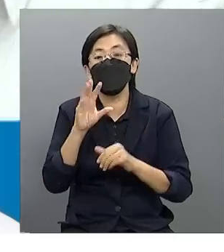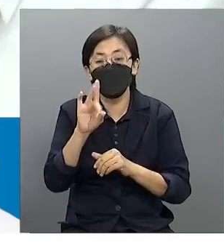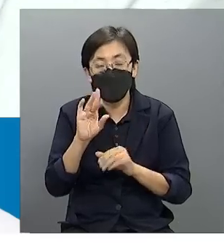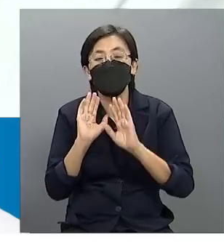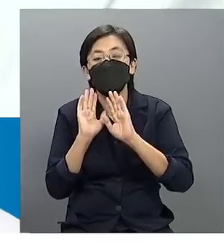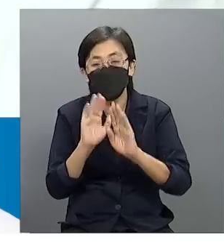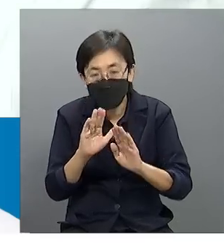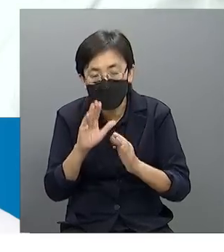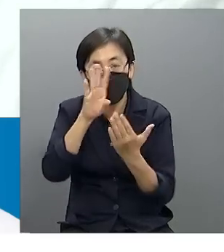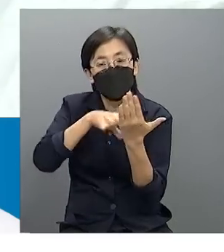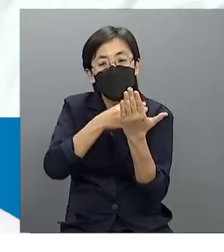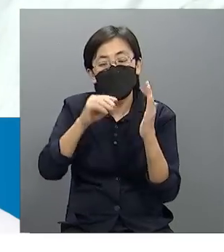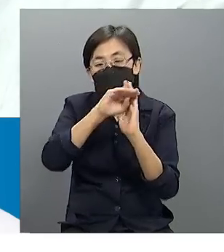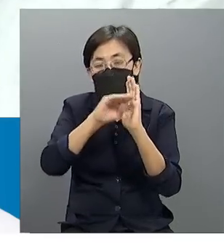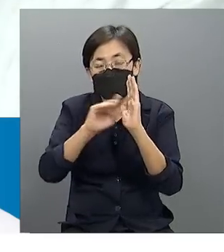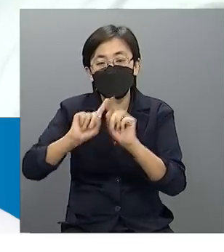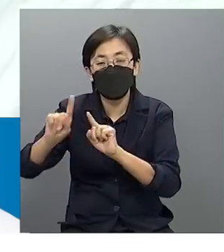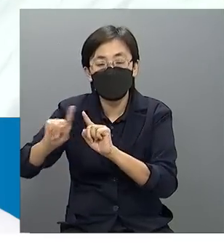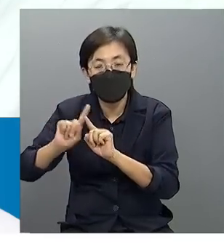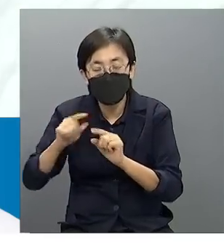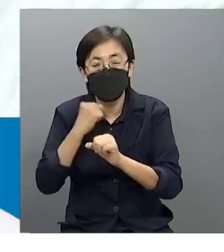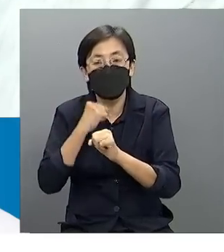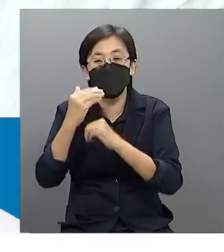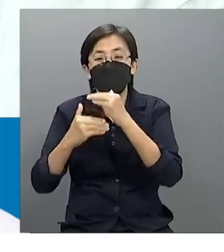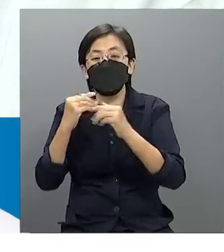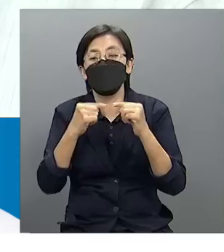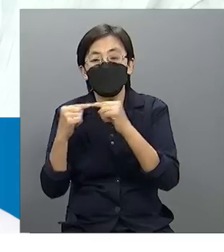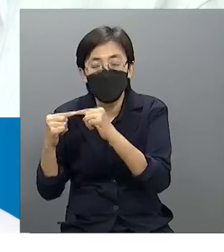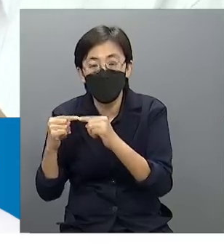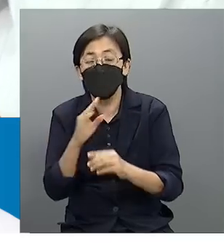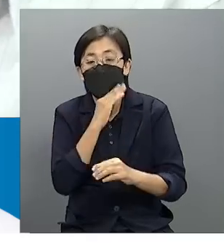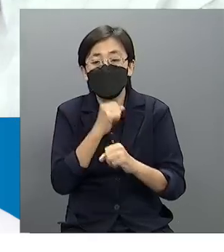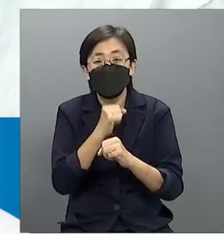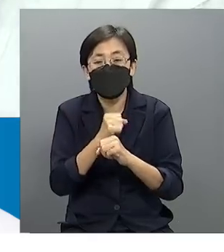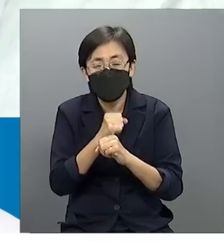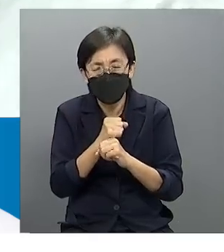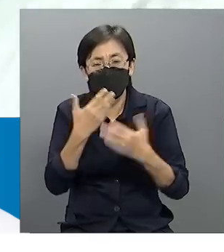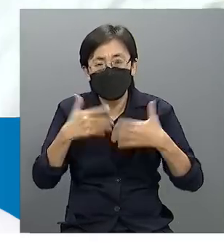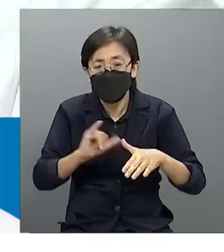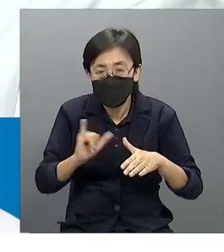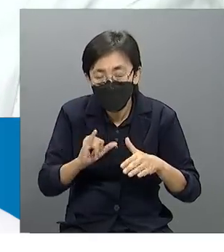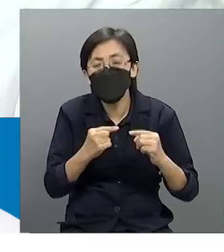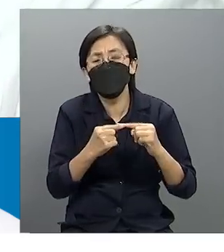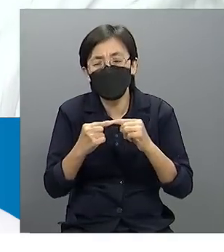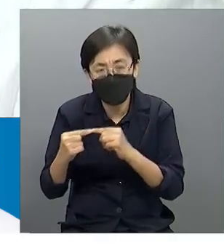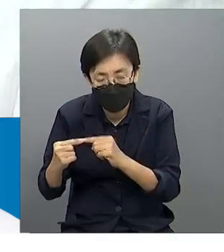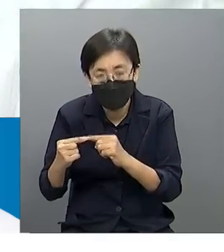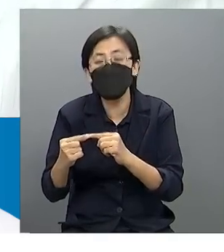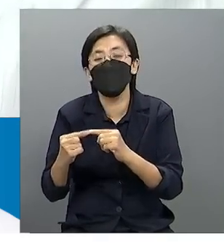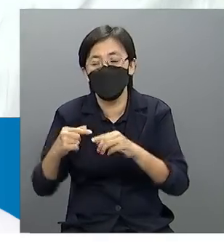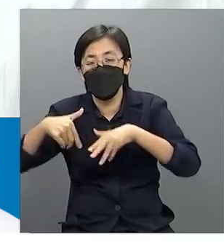ช่วยต่อยอดในสิ่งที่เราค้างเอาไว้นะครับขอพี่น้องประชาชนก็ต้องไว้ใจแล้วก็ชัดชาตินะ